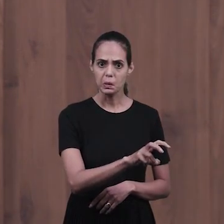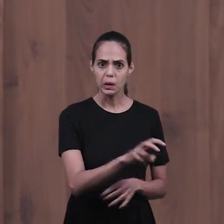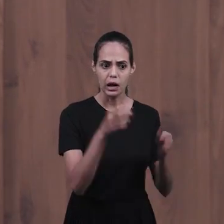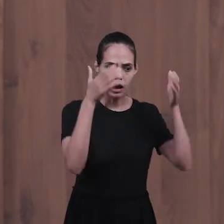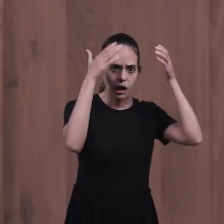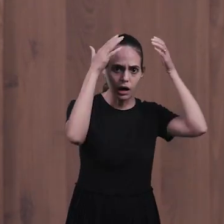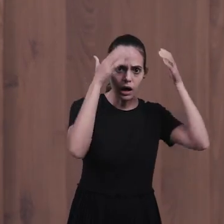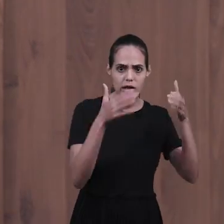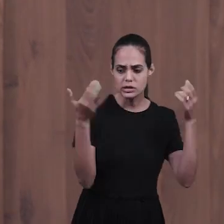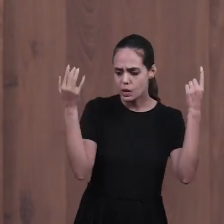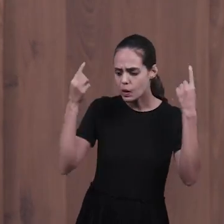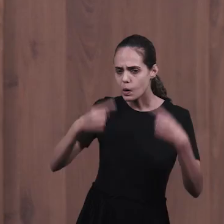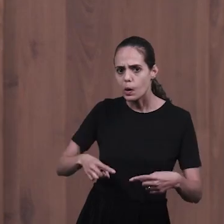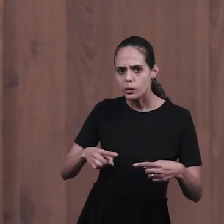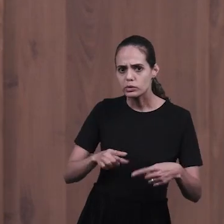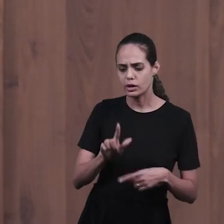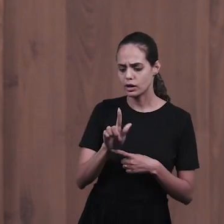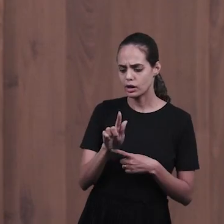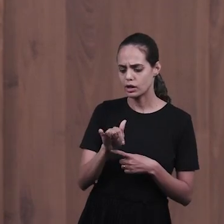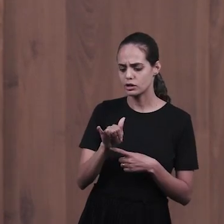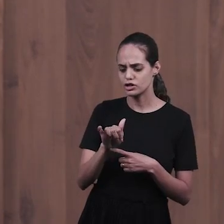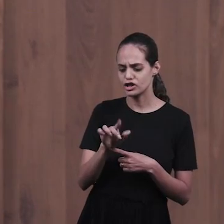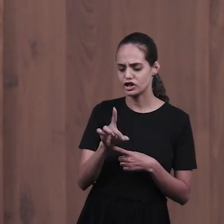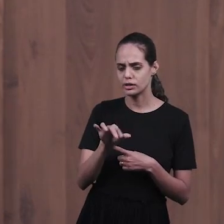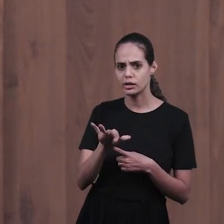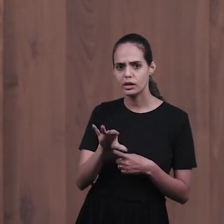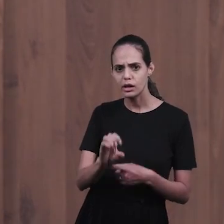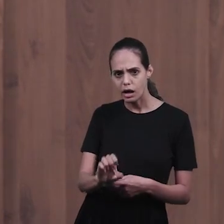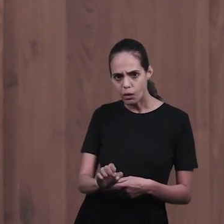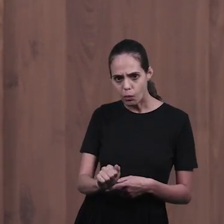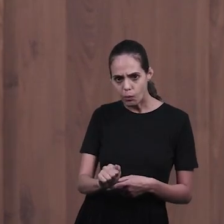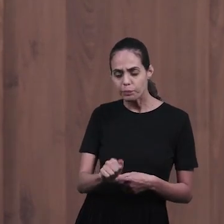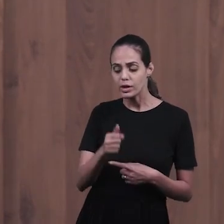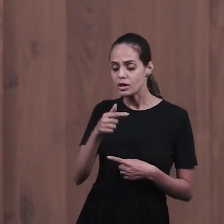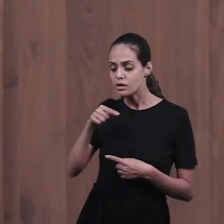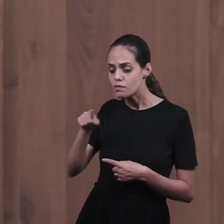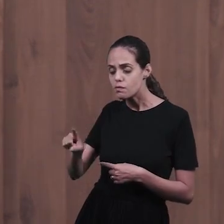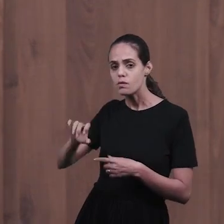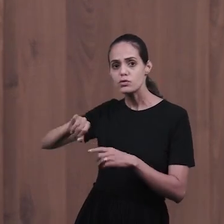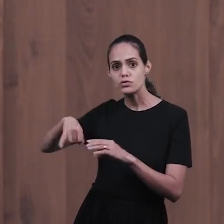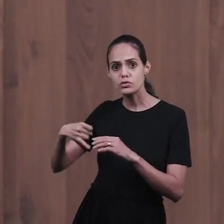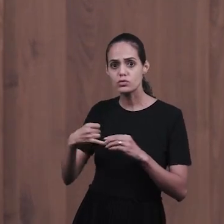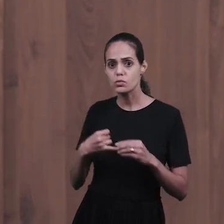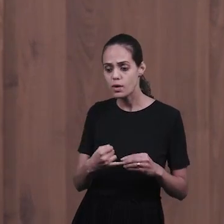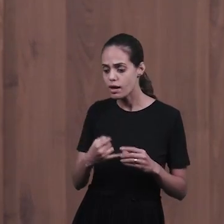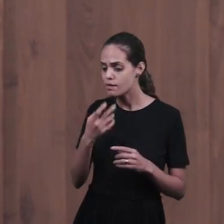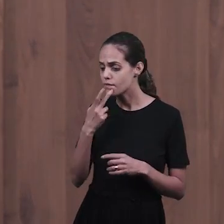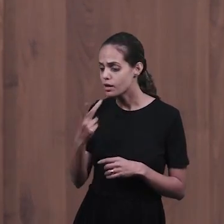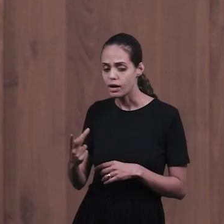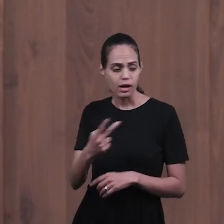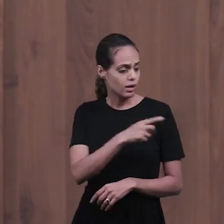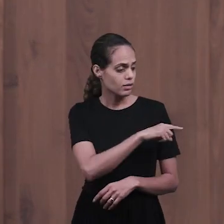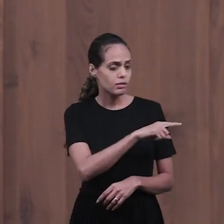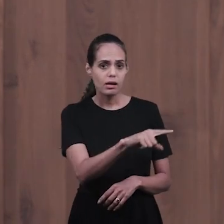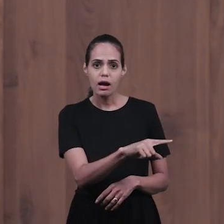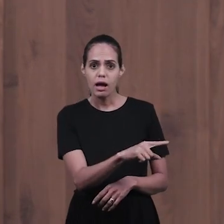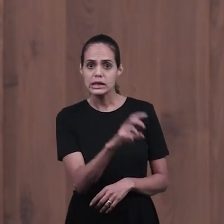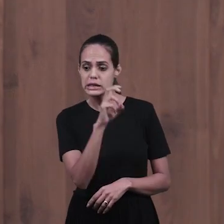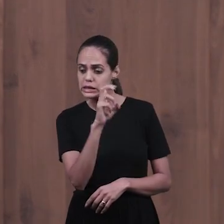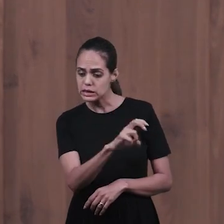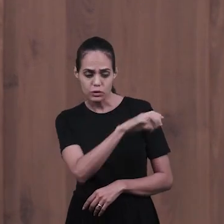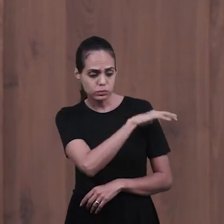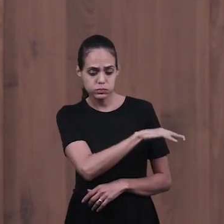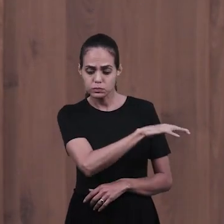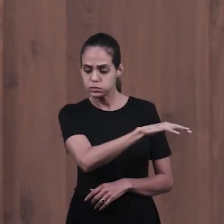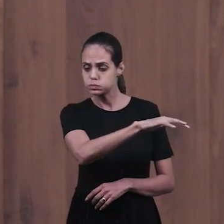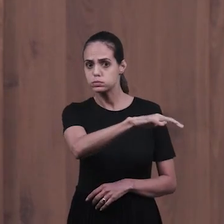Gibéon. Les hommes de Gibéon sont allés jusqu'au campement de Josué et dit, Josué, les royaumes se sont